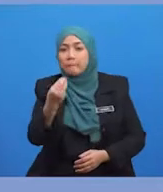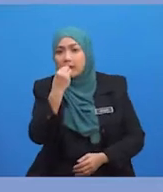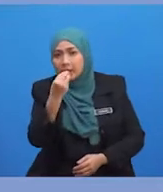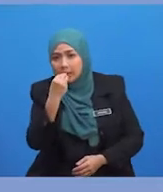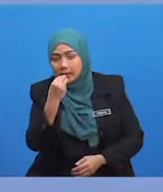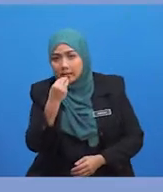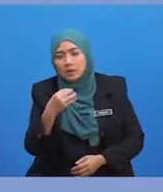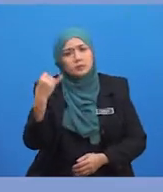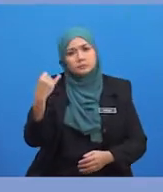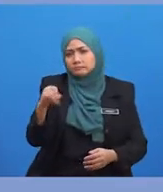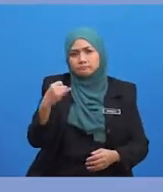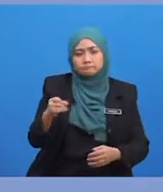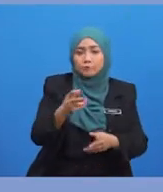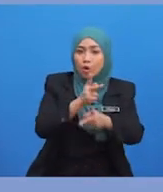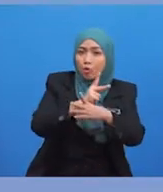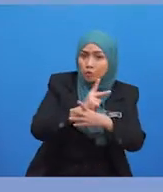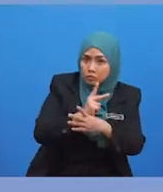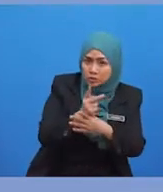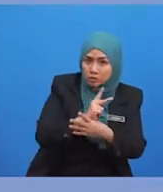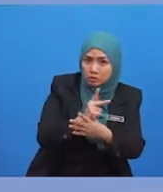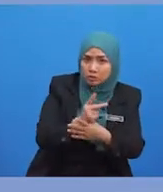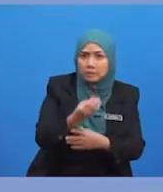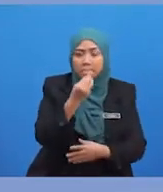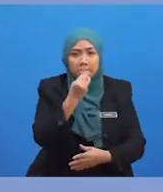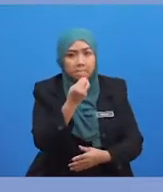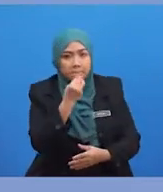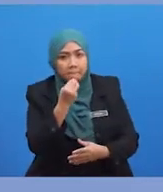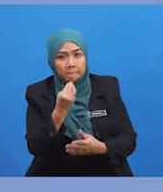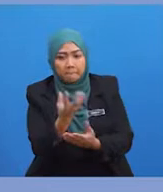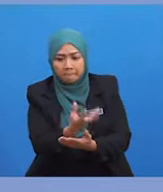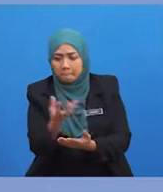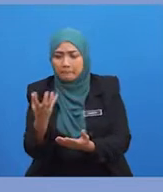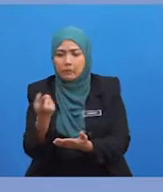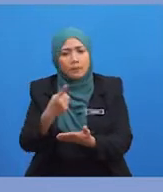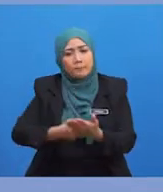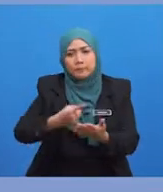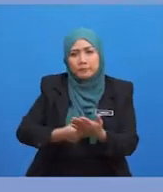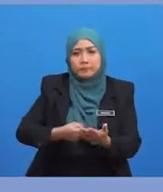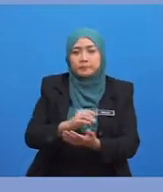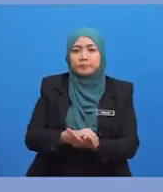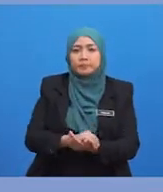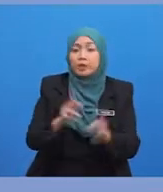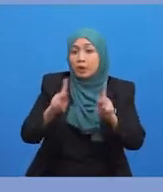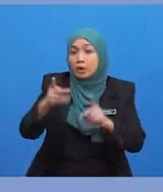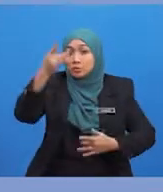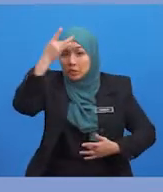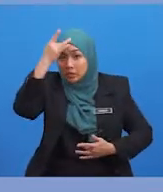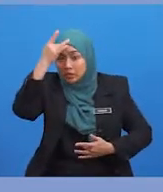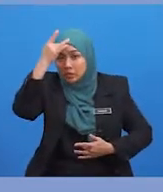kita, pesakit yang menghadapi penyakit berjangkit dikuarantinkan atau